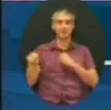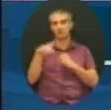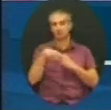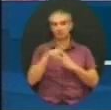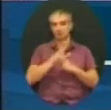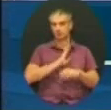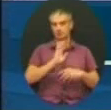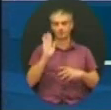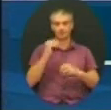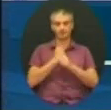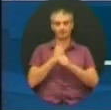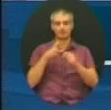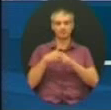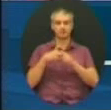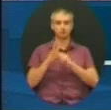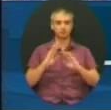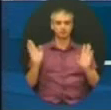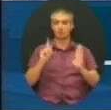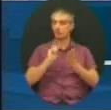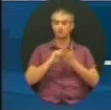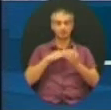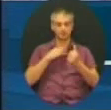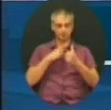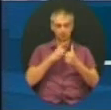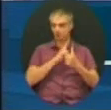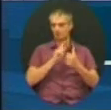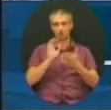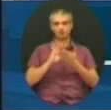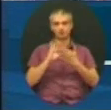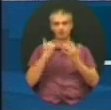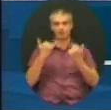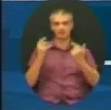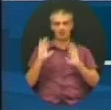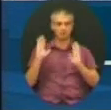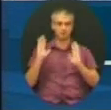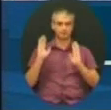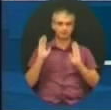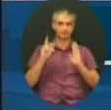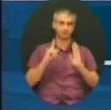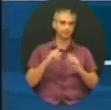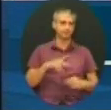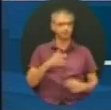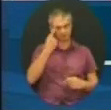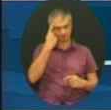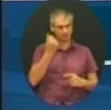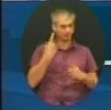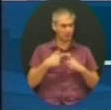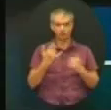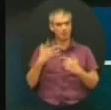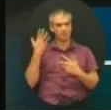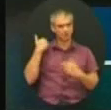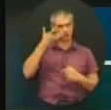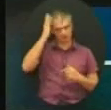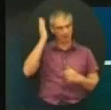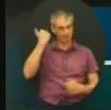לא להכיל את הקיצוצים. אבל מאיר, לא אני רגע, משרד רק הבריאות, סליחה. ולא על משרד הרווחה. מאיר, אם אתה יודע שיש כסף, למה עד עכשיו כשלפיד